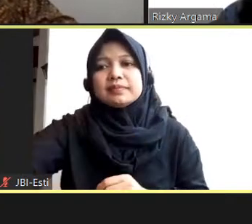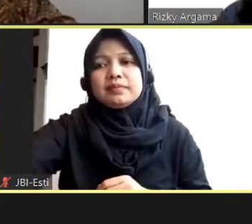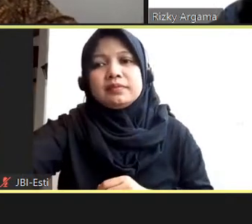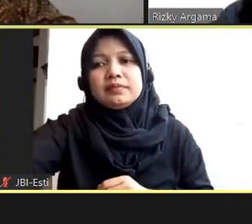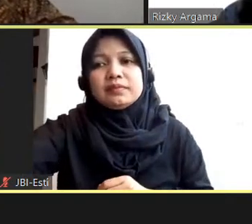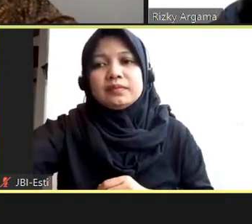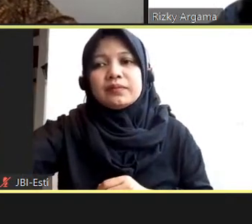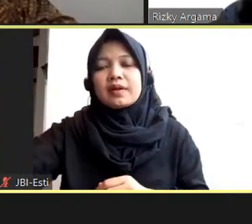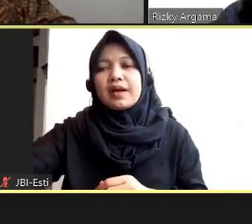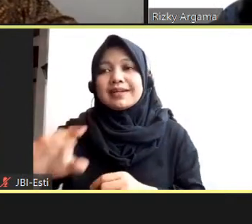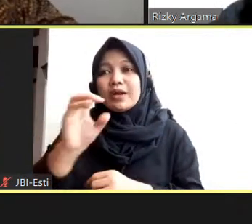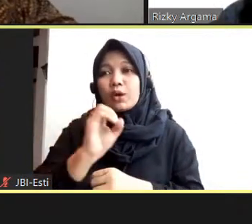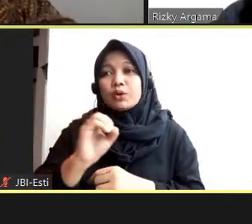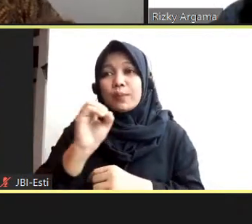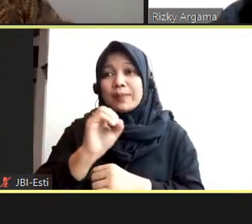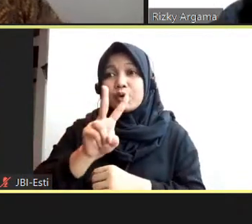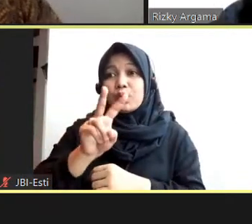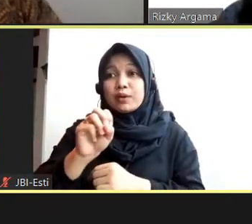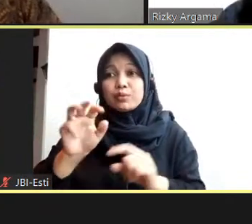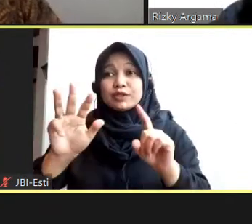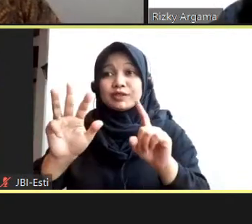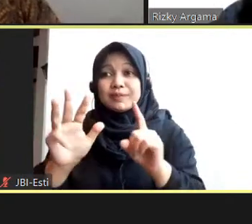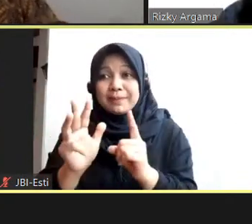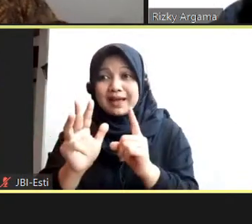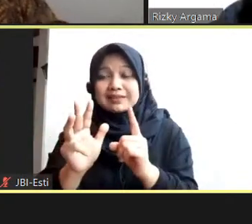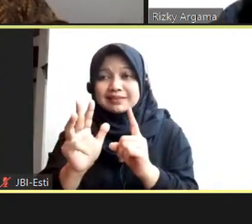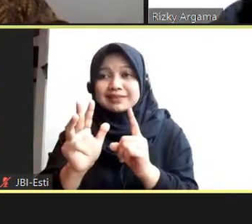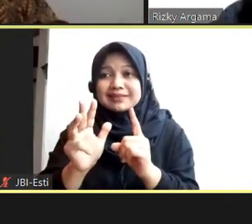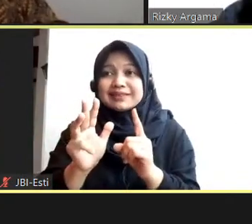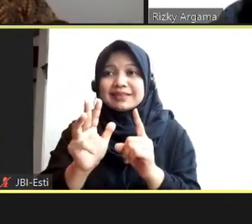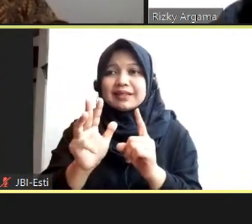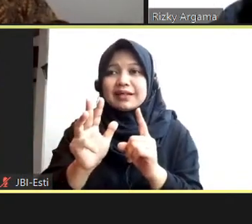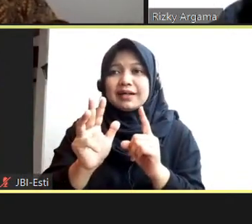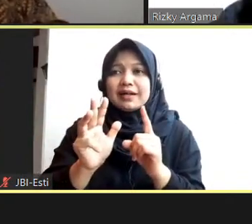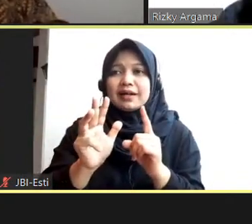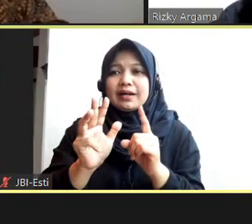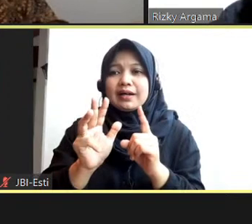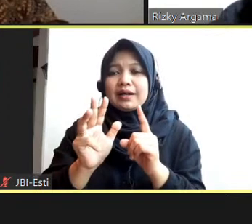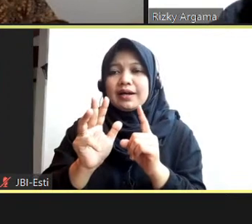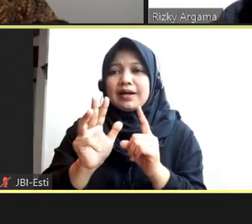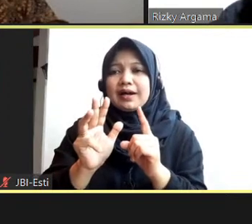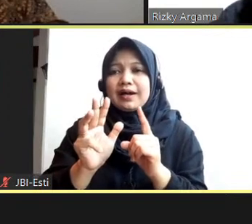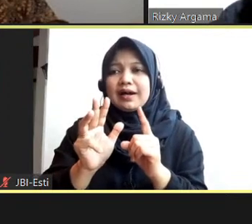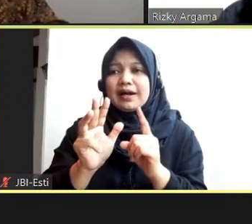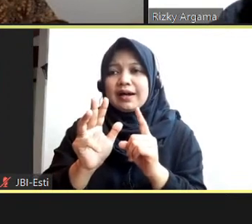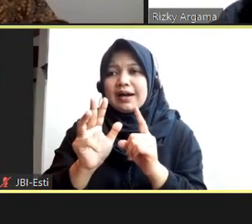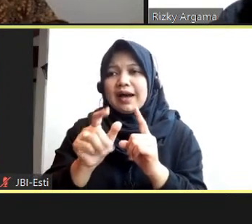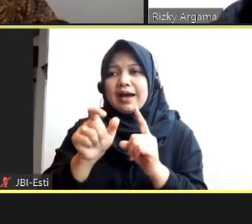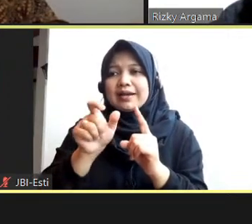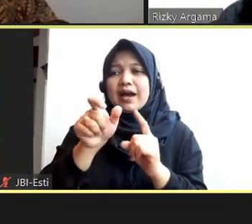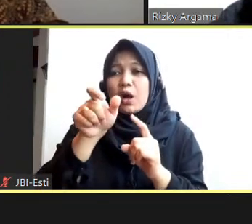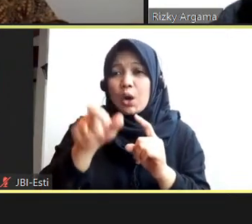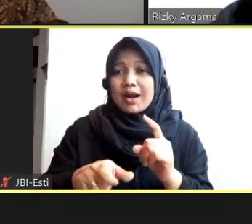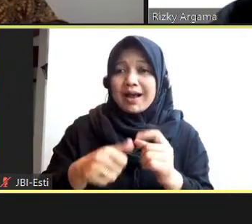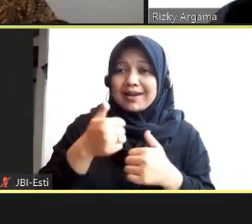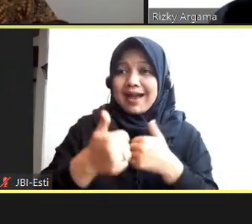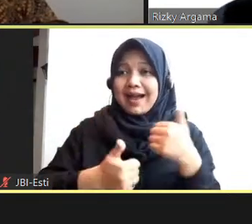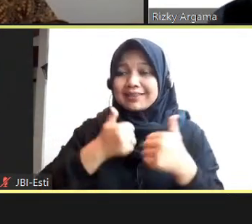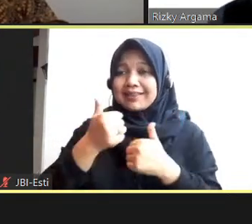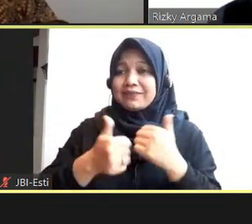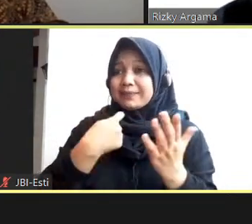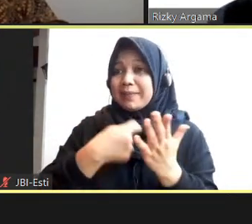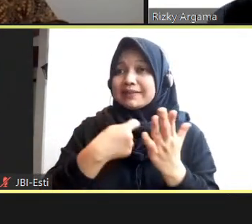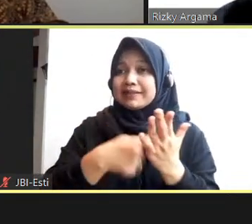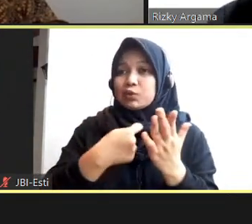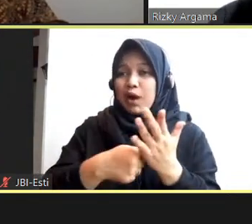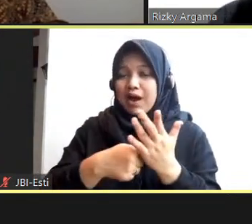Oktober 2019 yang dialami oleh aktivis mahasiswa yang menentang revisi Undang-Undang